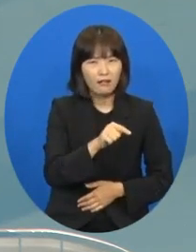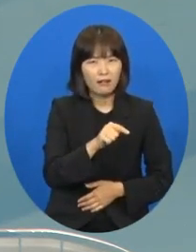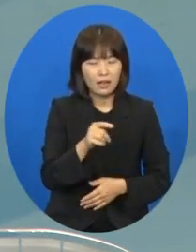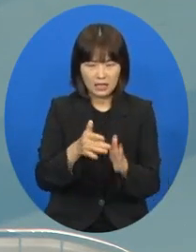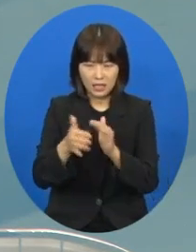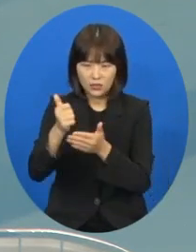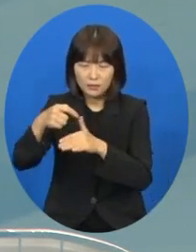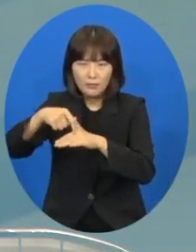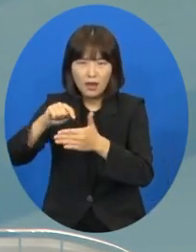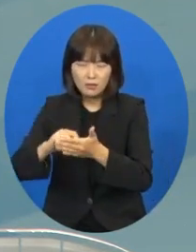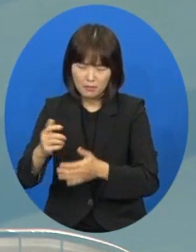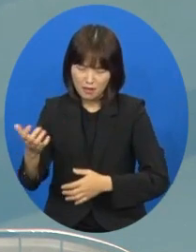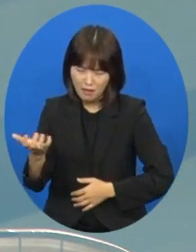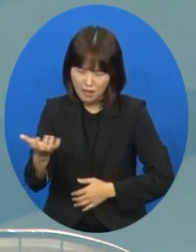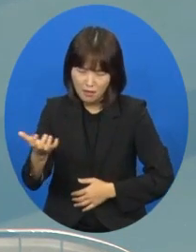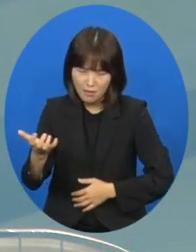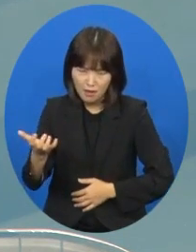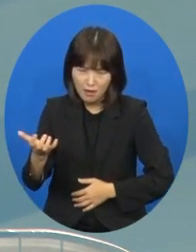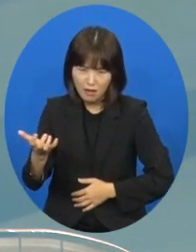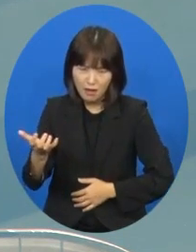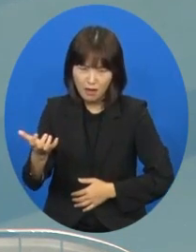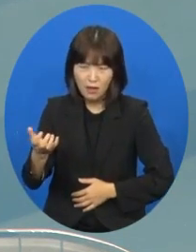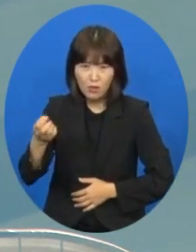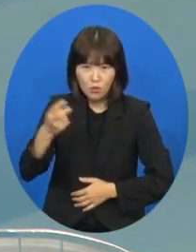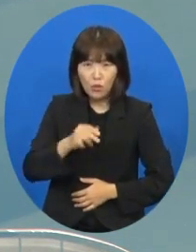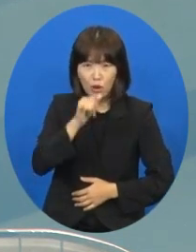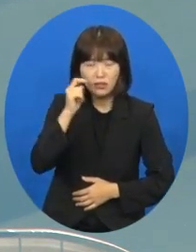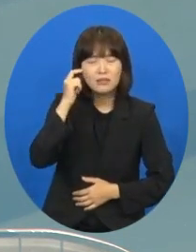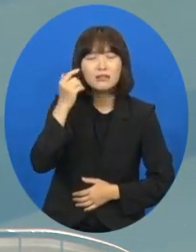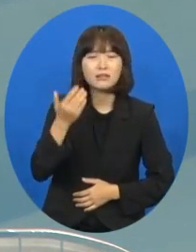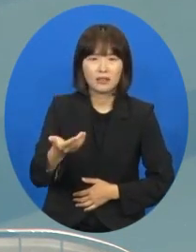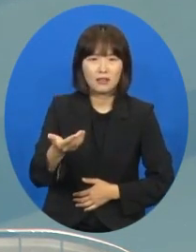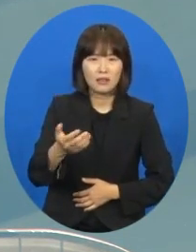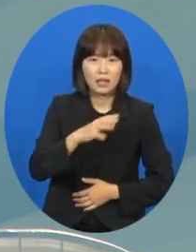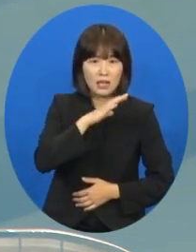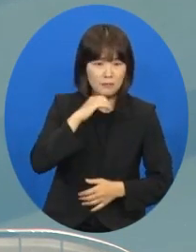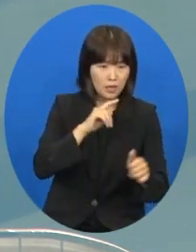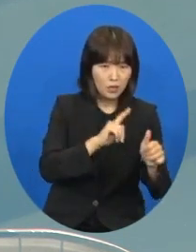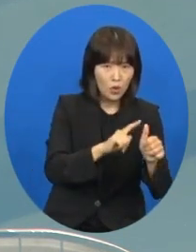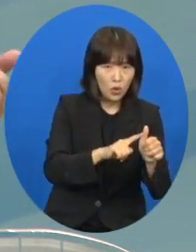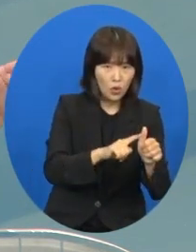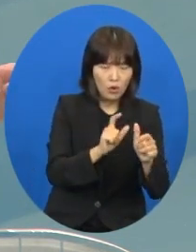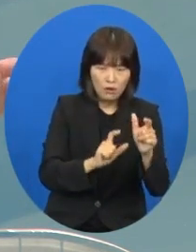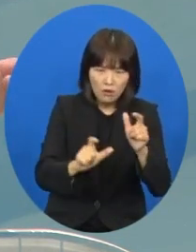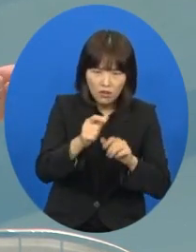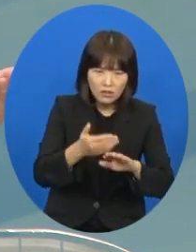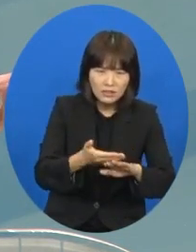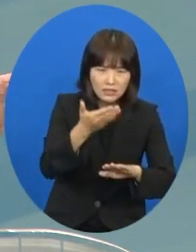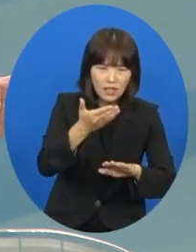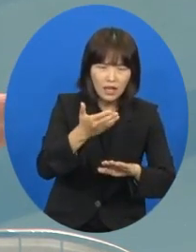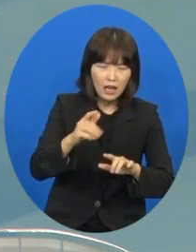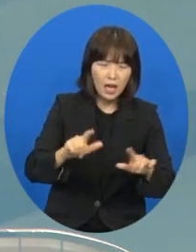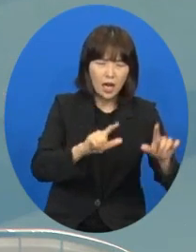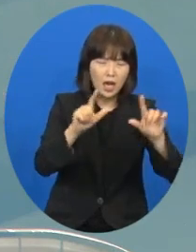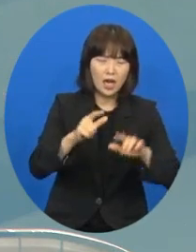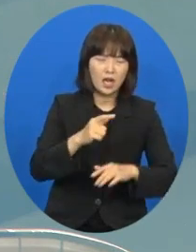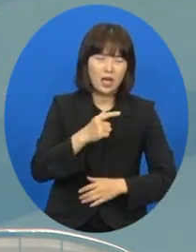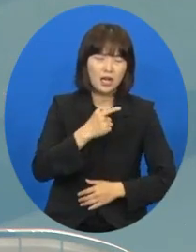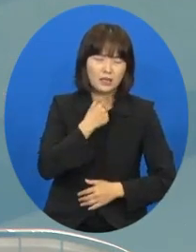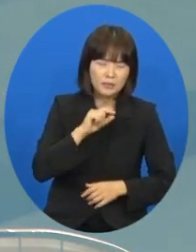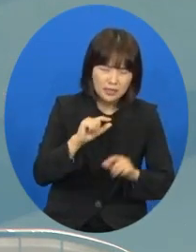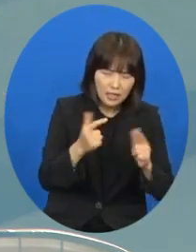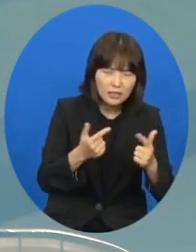예수님의 마음을 이토록 아프게 할 일이 또 있겠습니까? 베드로로서는 아마 더 이상 자기가 살고 싶은 마음도 없을